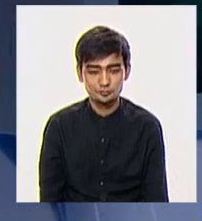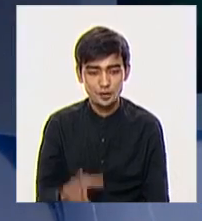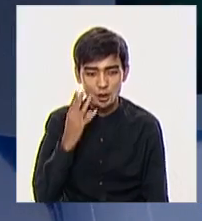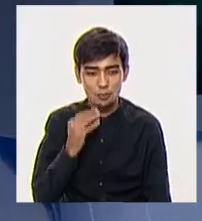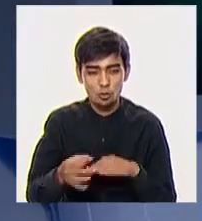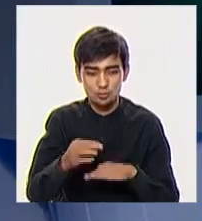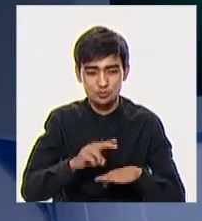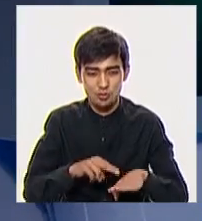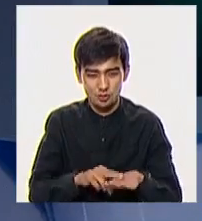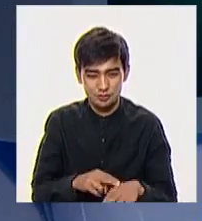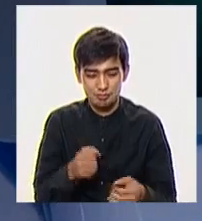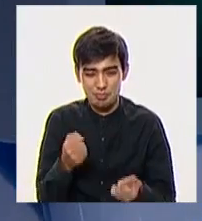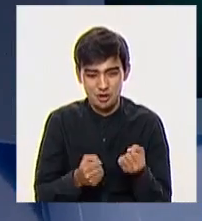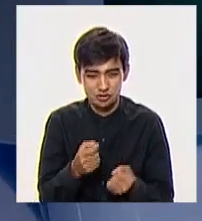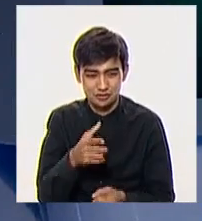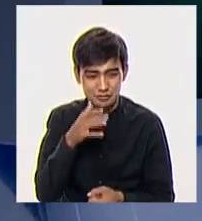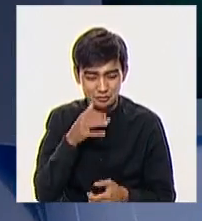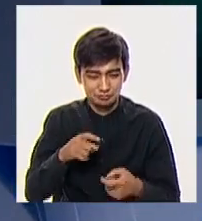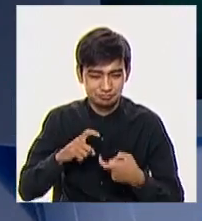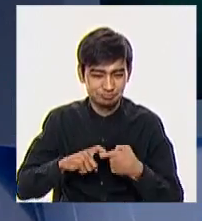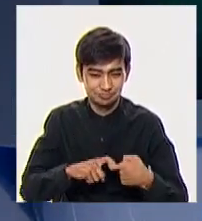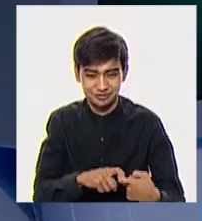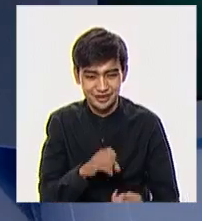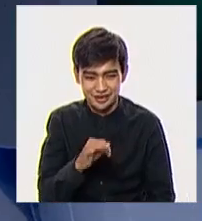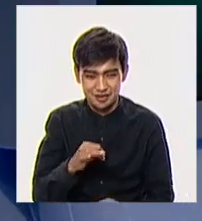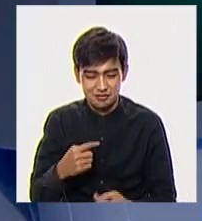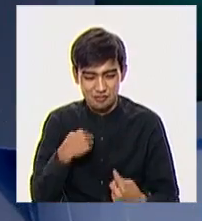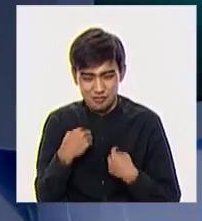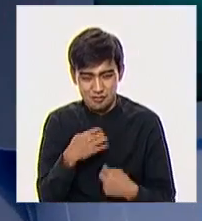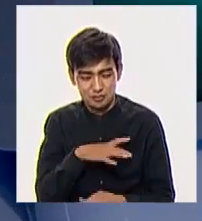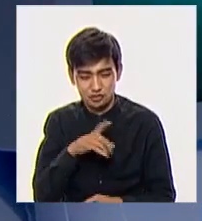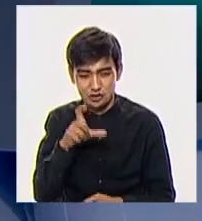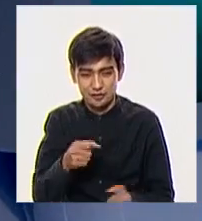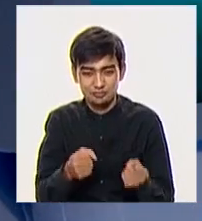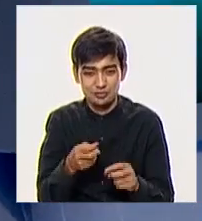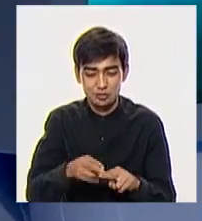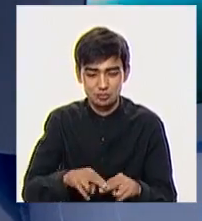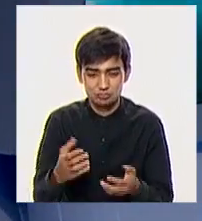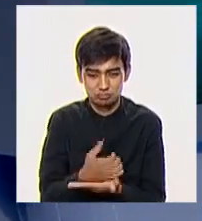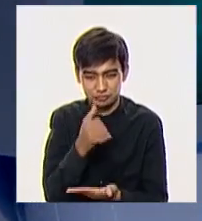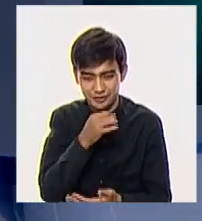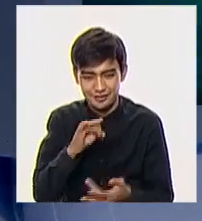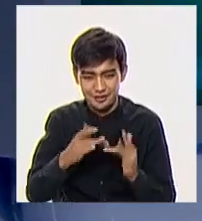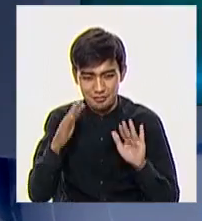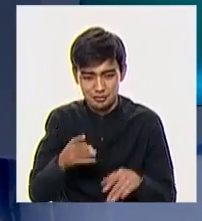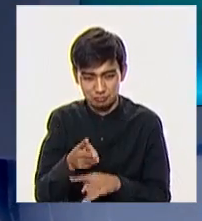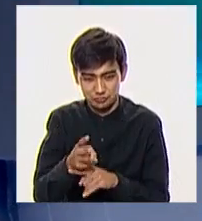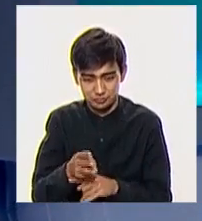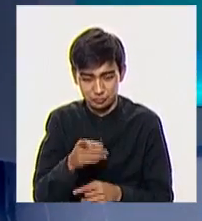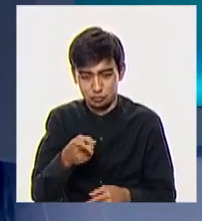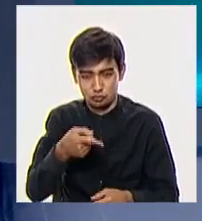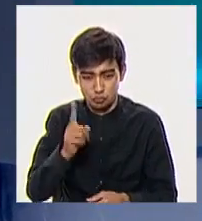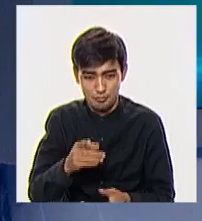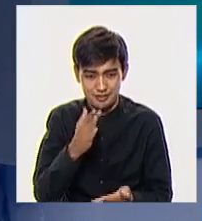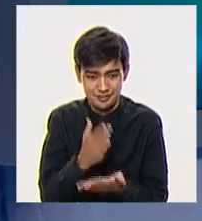Алматы облысының полицейлері көлікке ит жегіп, әбден қинаған жүргізушіні таба алмай жатыр. Ал әлеуметтік желіге жүктелген видеода көліктің